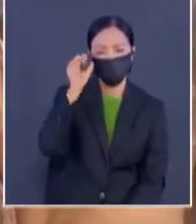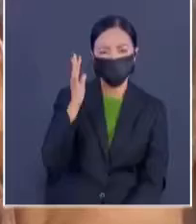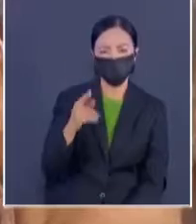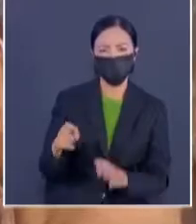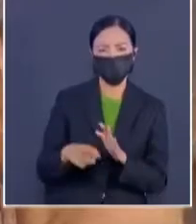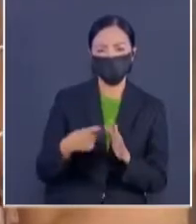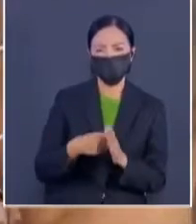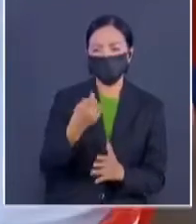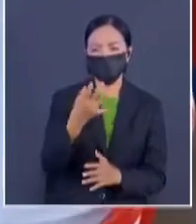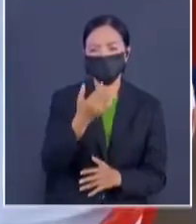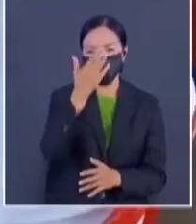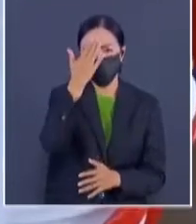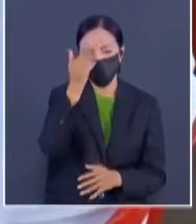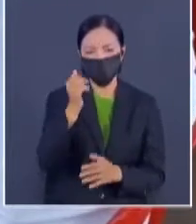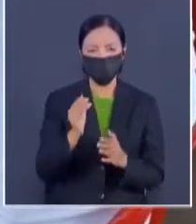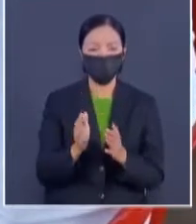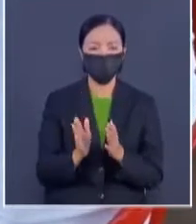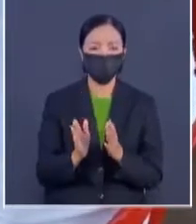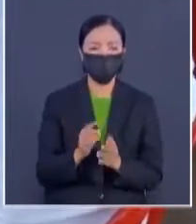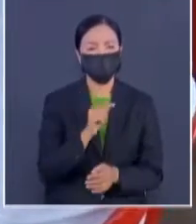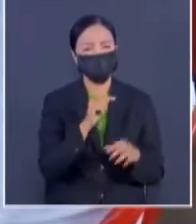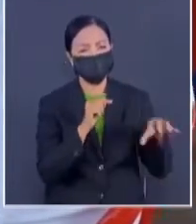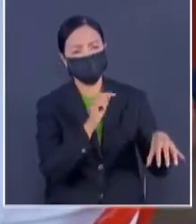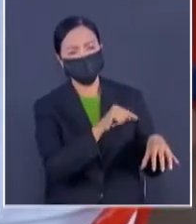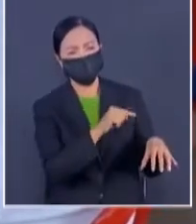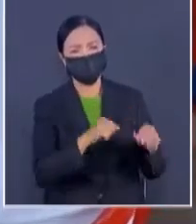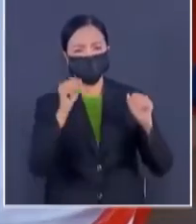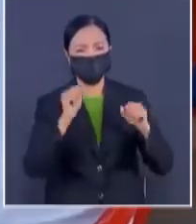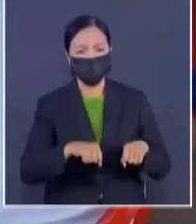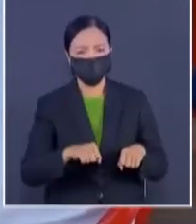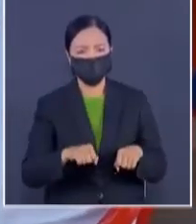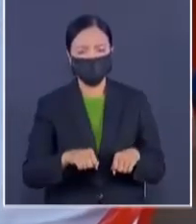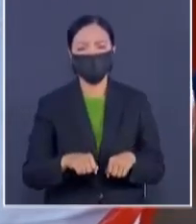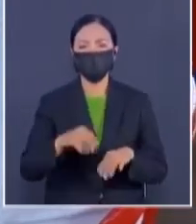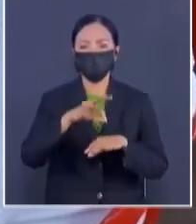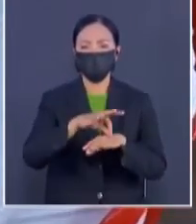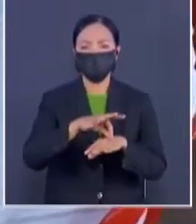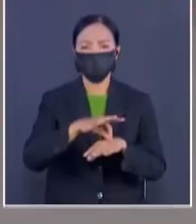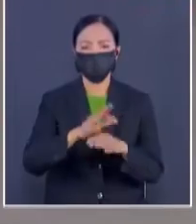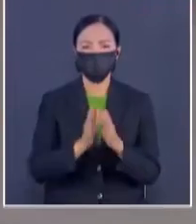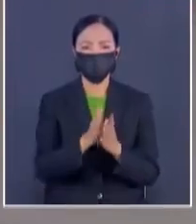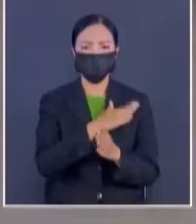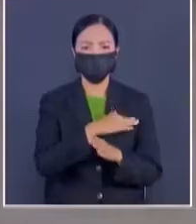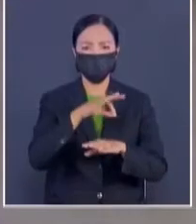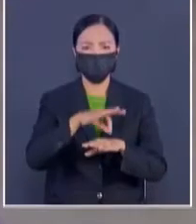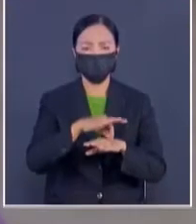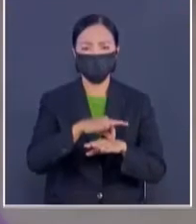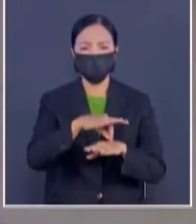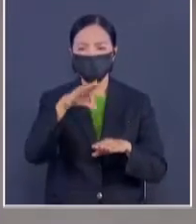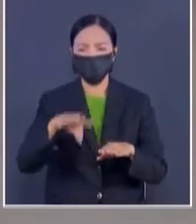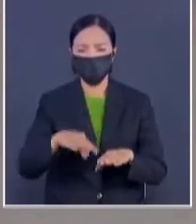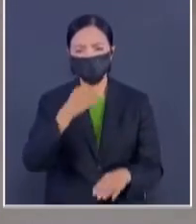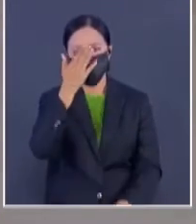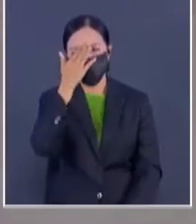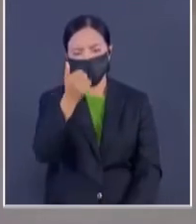ยากทราบถึงเหตุผลว่าทำไมมหาเถรสมาคมถึงมีมติเรื่องนี้ออกมาค่ะ อาการดวงใจจริ